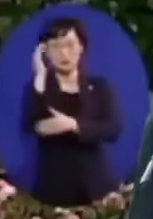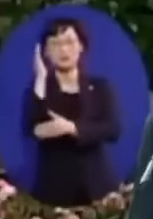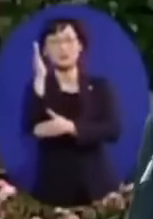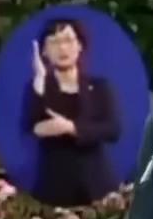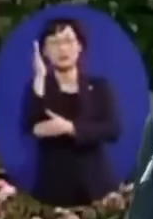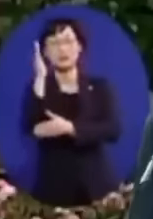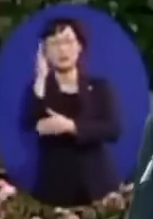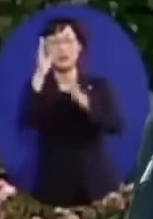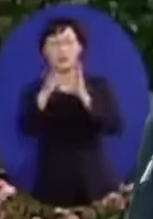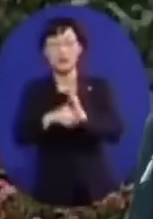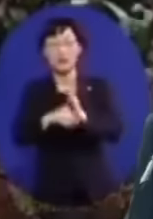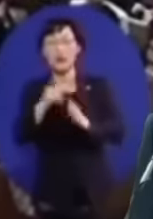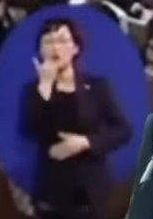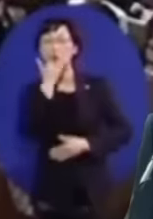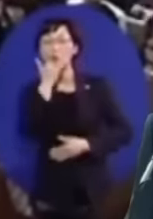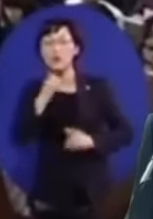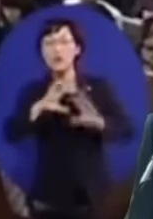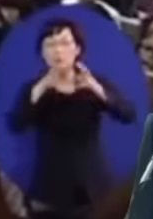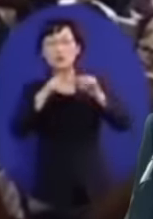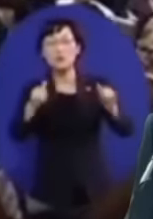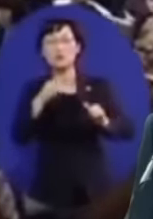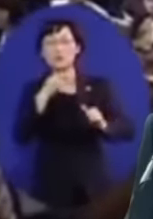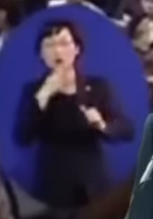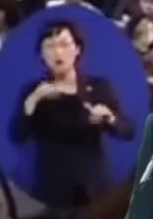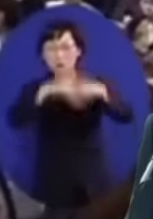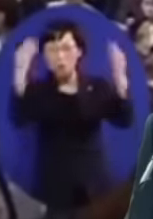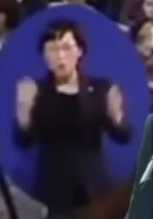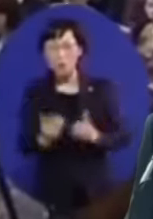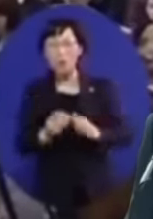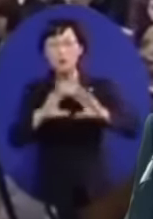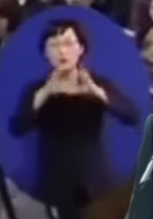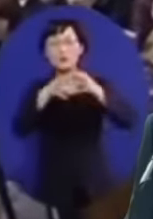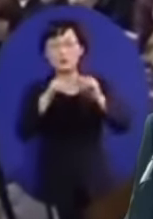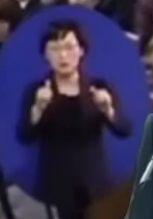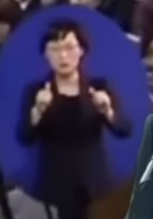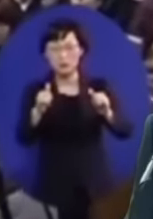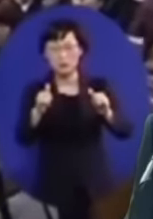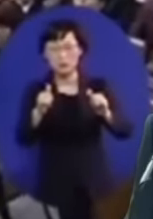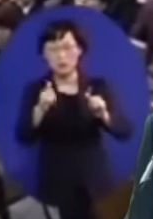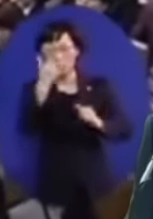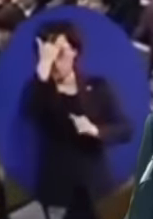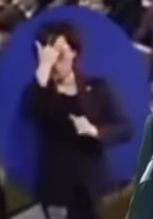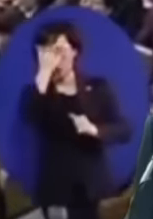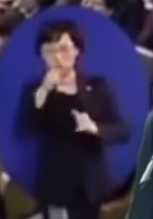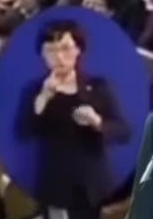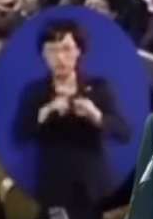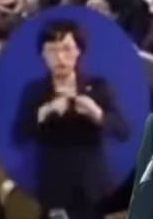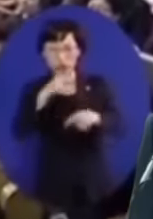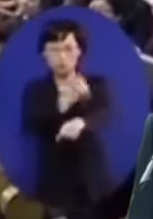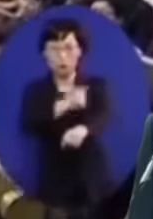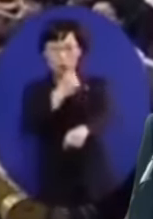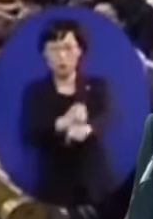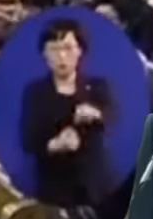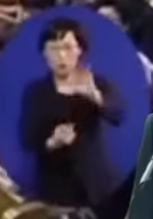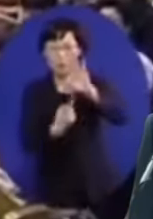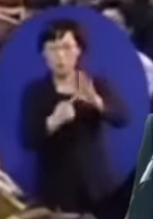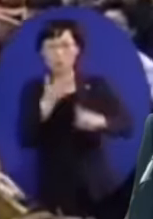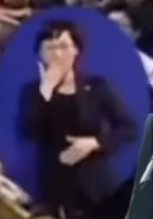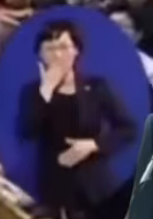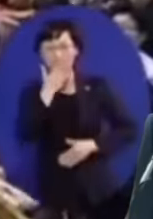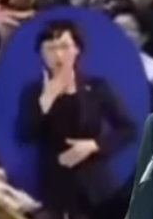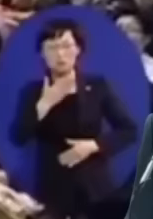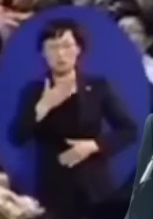독일 민족만이 전 인류의 도덕적 개혁에 공헌할 수 있다고 주장을 했습니다. 나치 시대